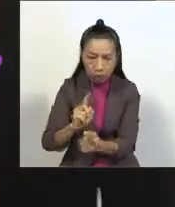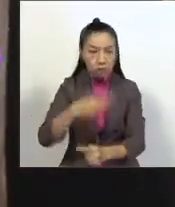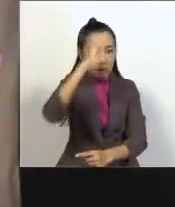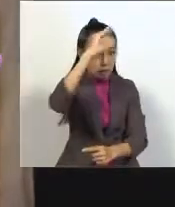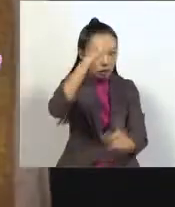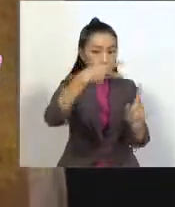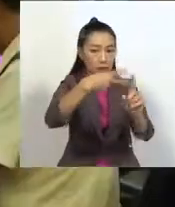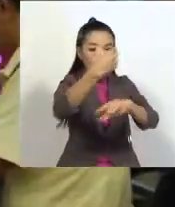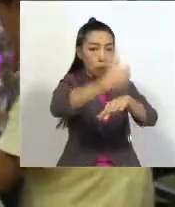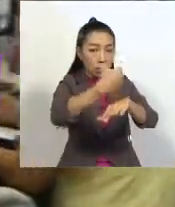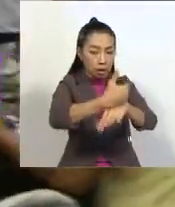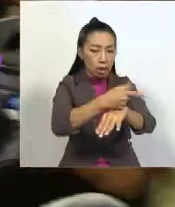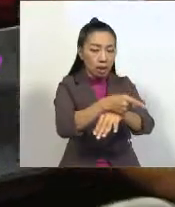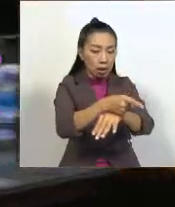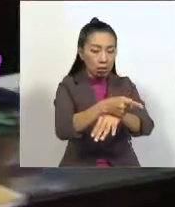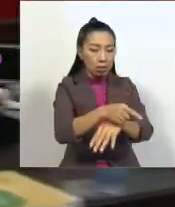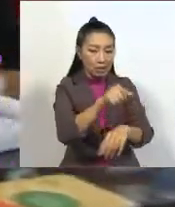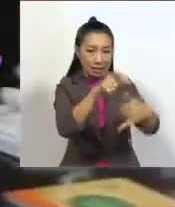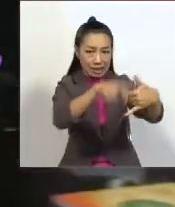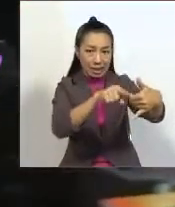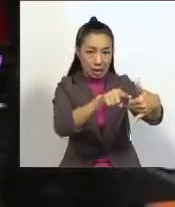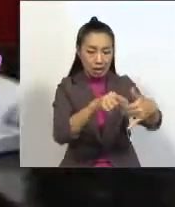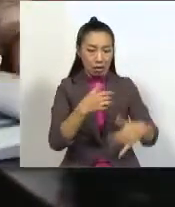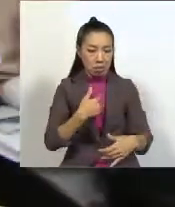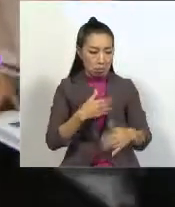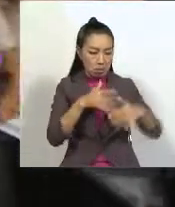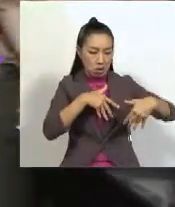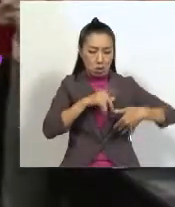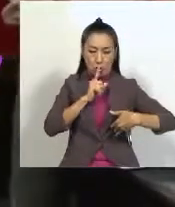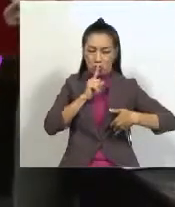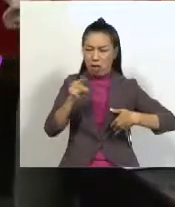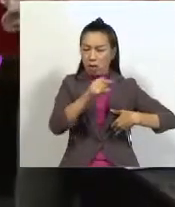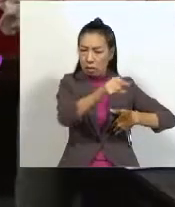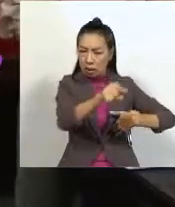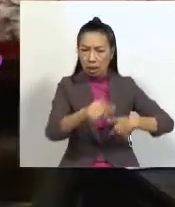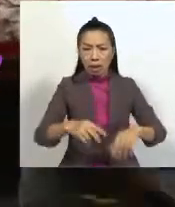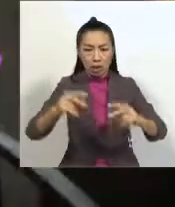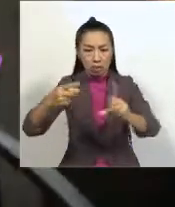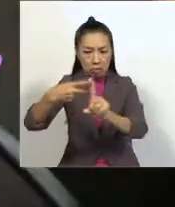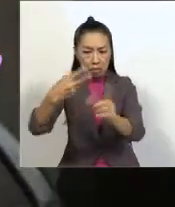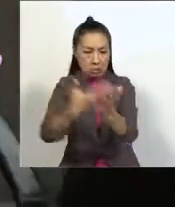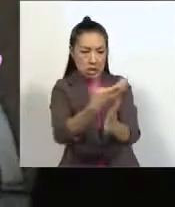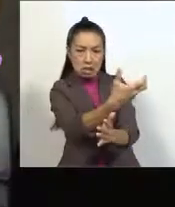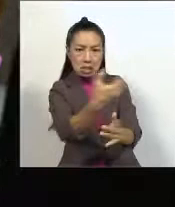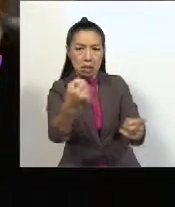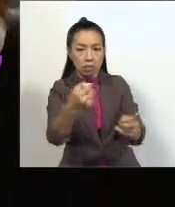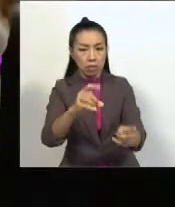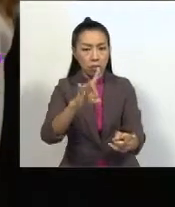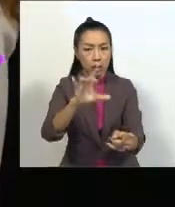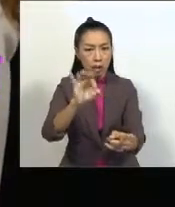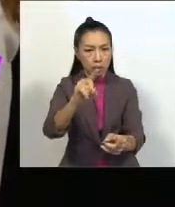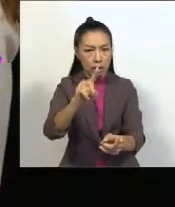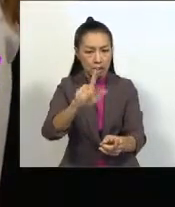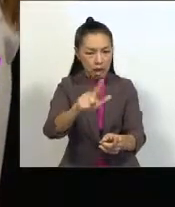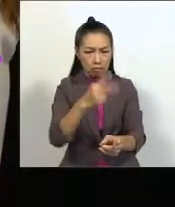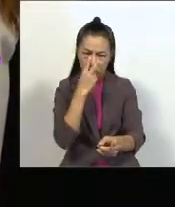รืองกิจหัวหน้าพรรคอนาคตใหม่ถูกร้องให้พรรคอนาคตใหม่กู้ยืมเงิน191ล้านบาทเพื่อดำเนินกิจกรรมพรรคอาจเข้าข่าย